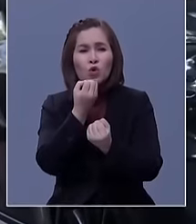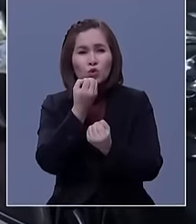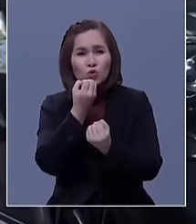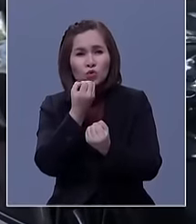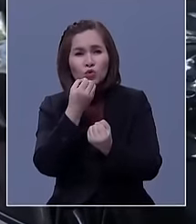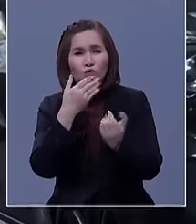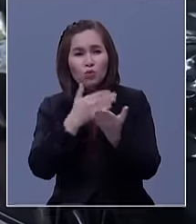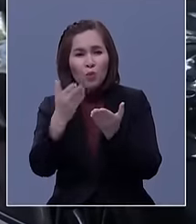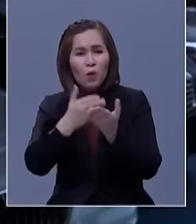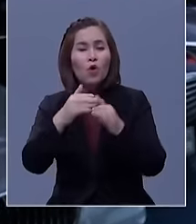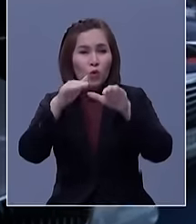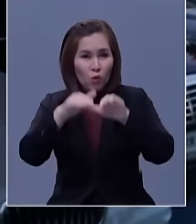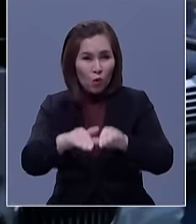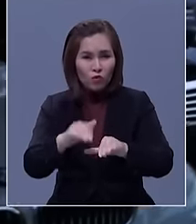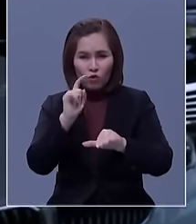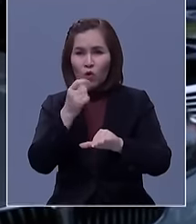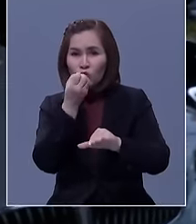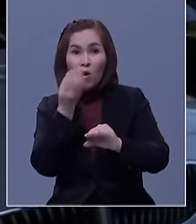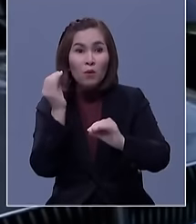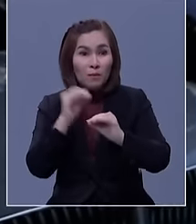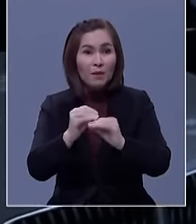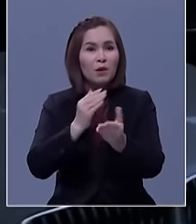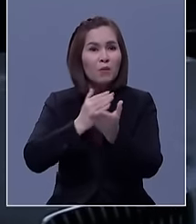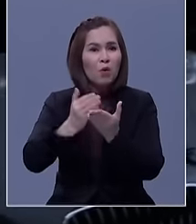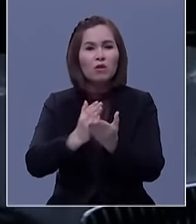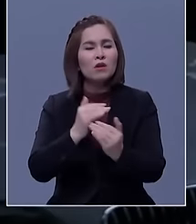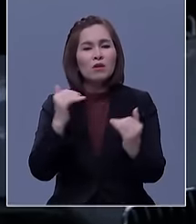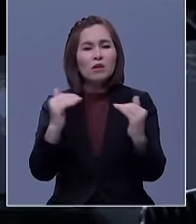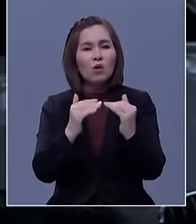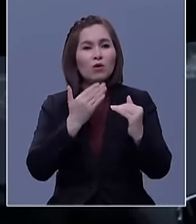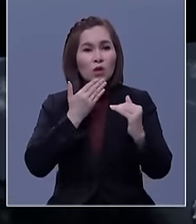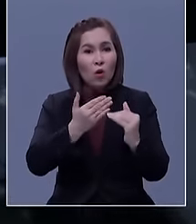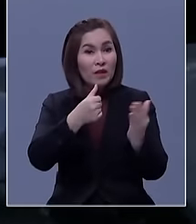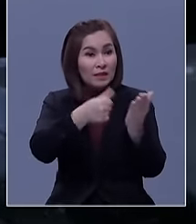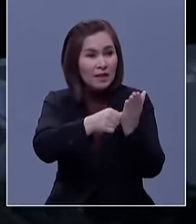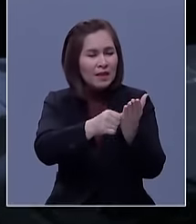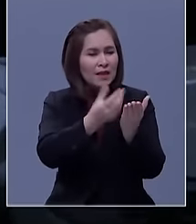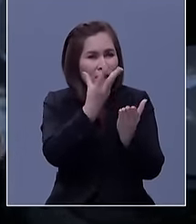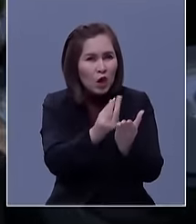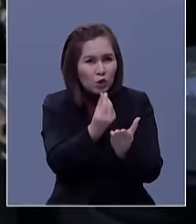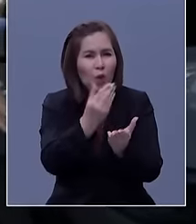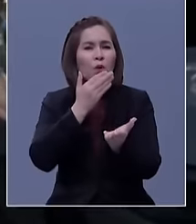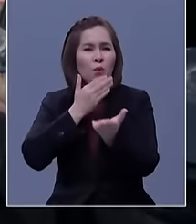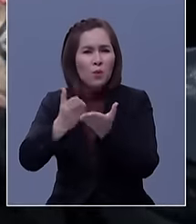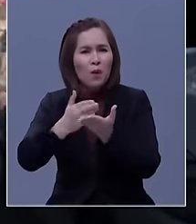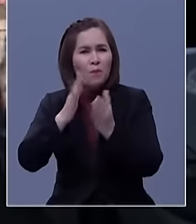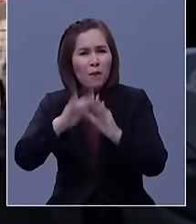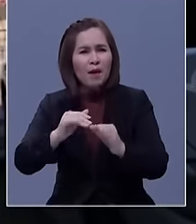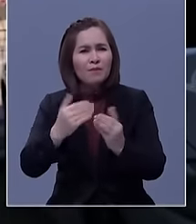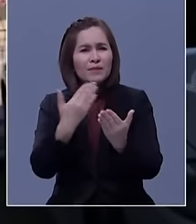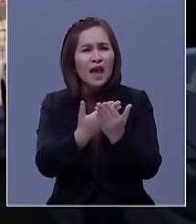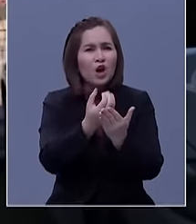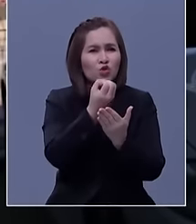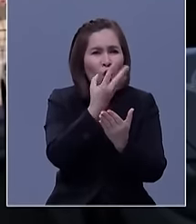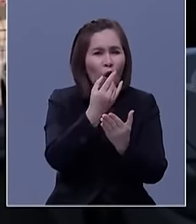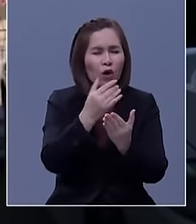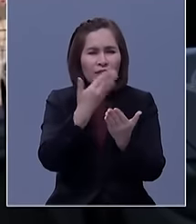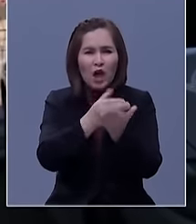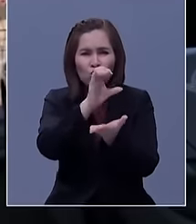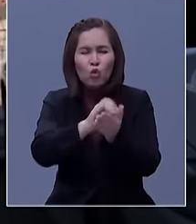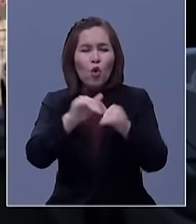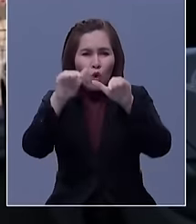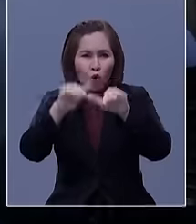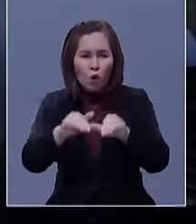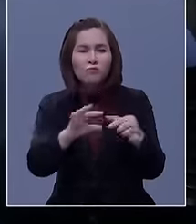รถยนต์จากที่จะต้องจ่ายดอกเบี้ยและผ่อนเท่ากันทุกงวดปรับยอดหนี้ที่ค้างอยู่มาผ่อนชำระแบบลดต้นลดดอกแทนที่จะไปขาย